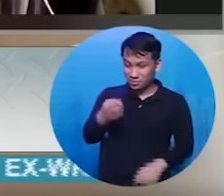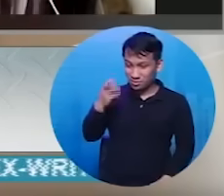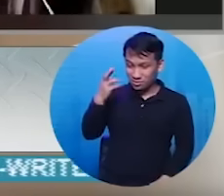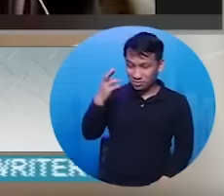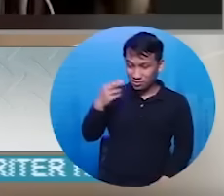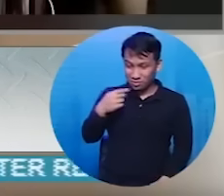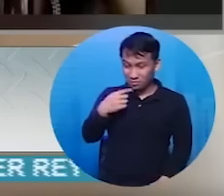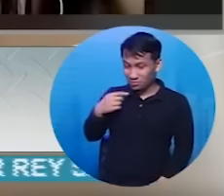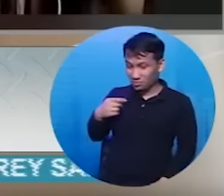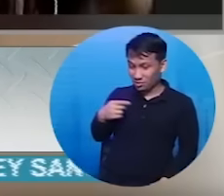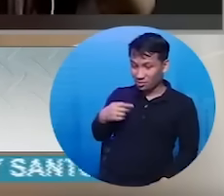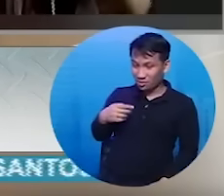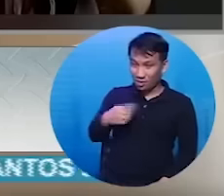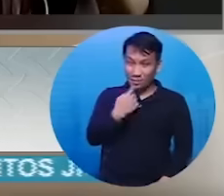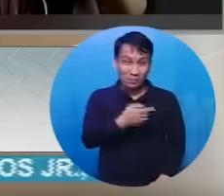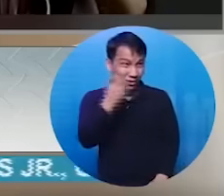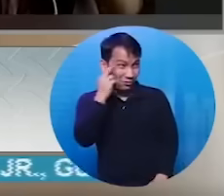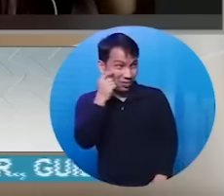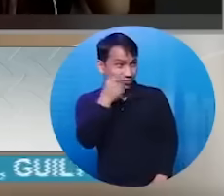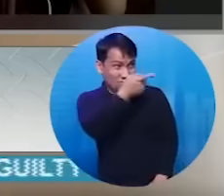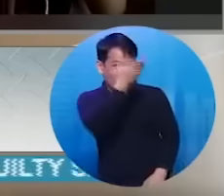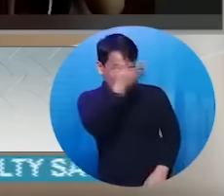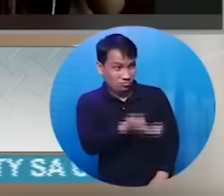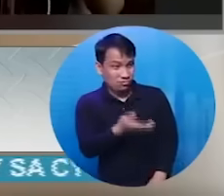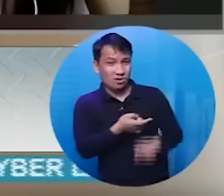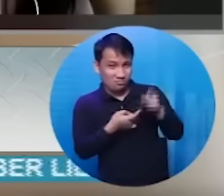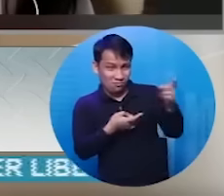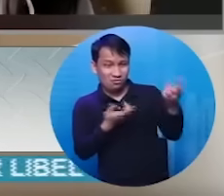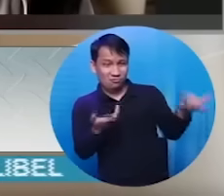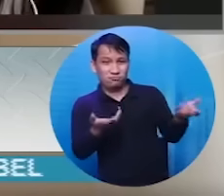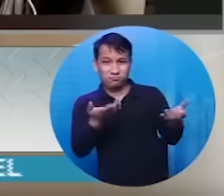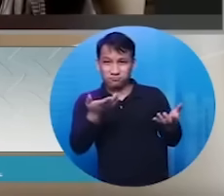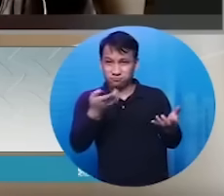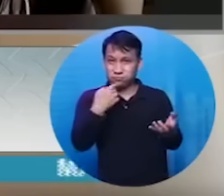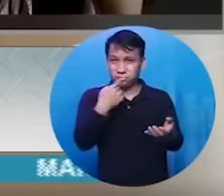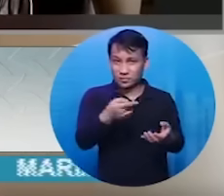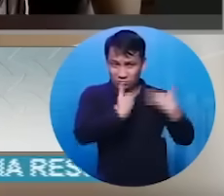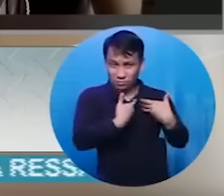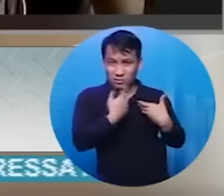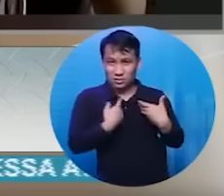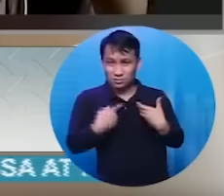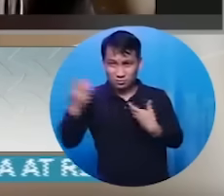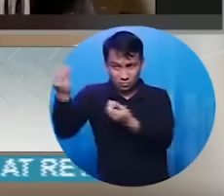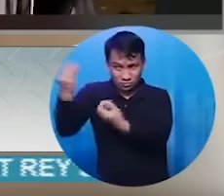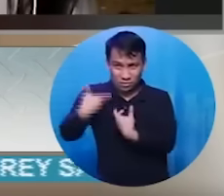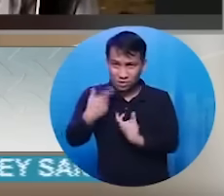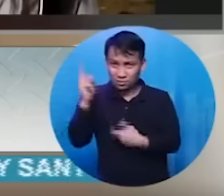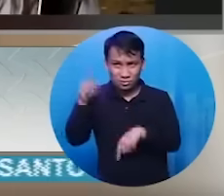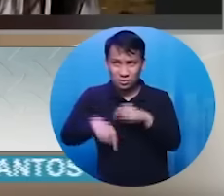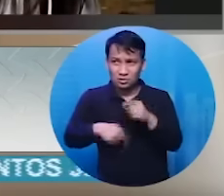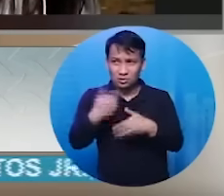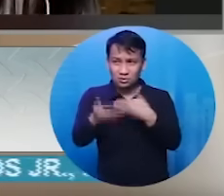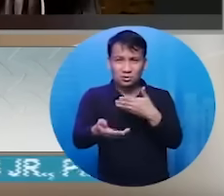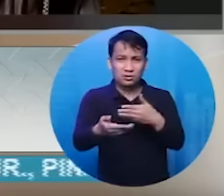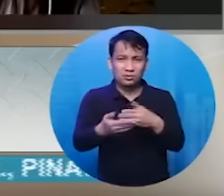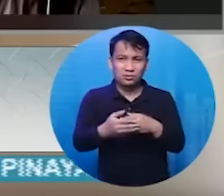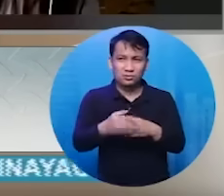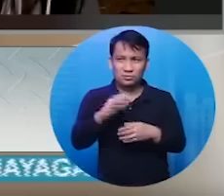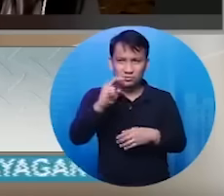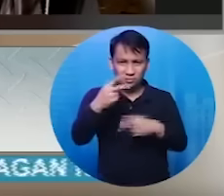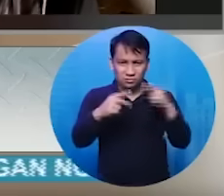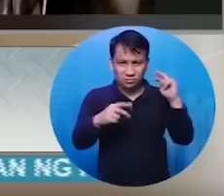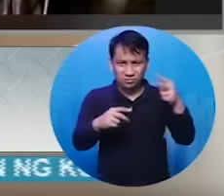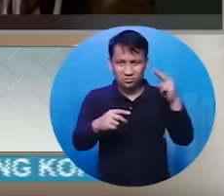Boy, ganito ano, yes. Kapag itong mga kapatid mo, magsabi lang sila sa amin, hindi ko na ipadadaan to sa first hearing, second hearing,